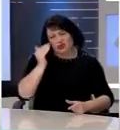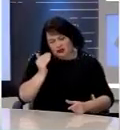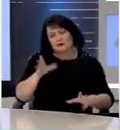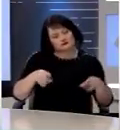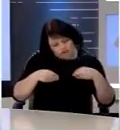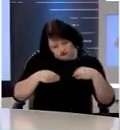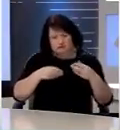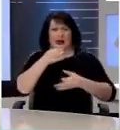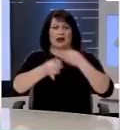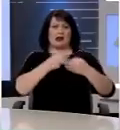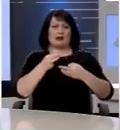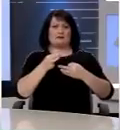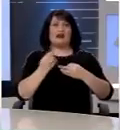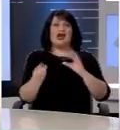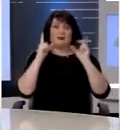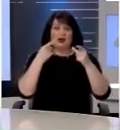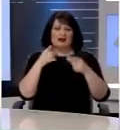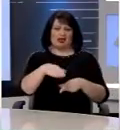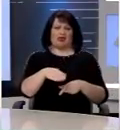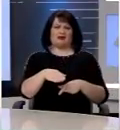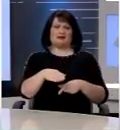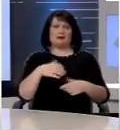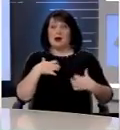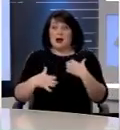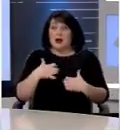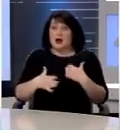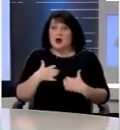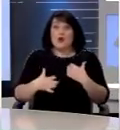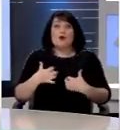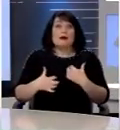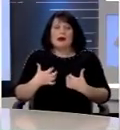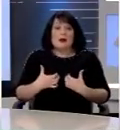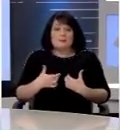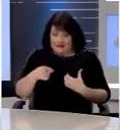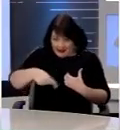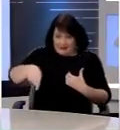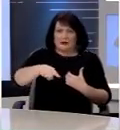Μέσα στην αγωνία που έχουν οι συγκεκριμένοι